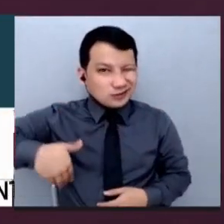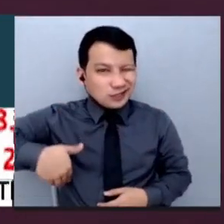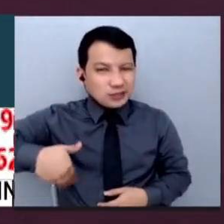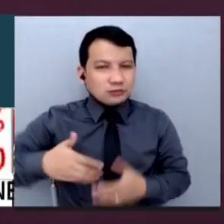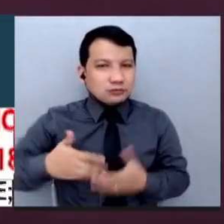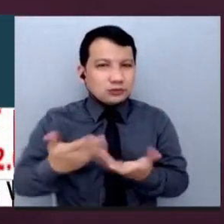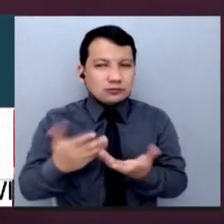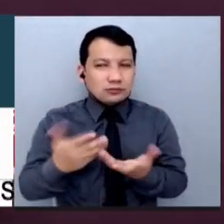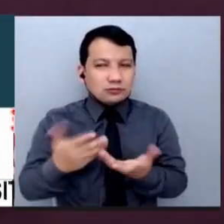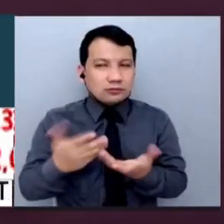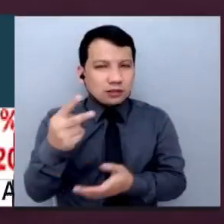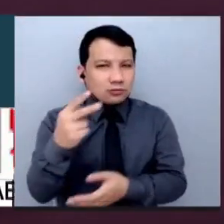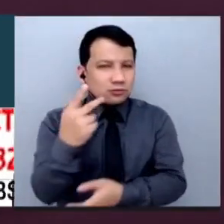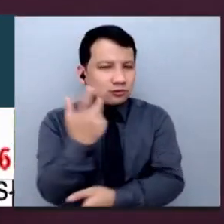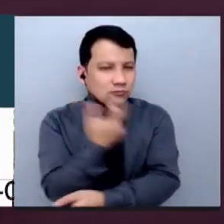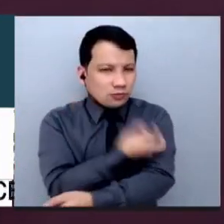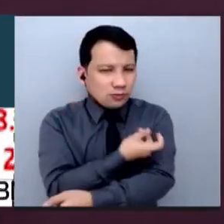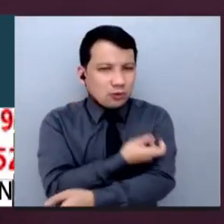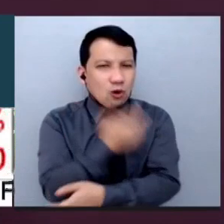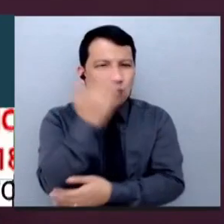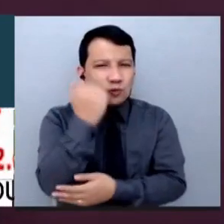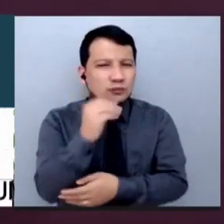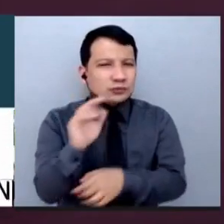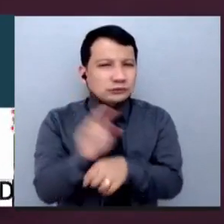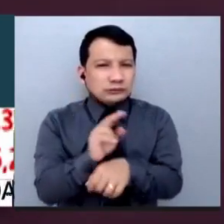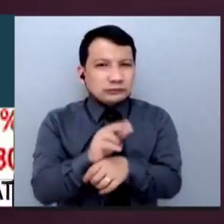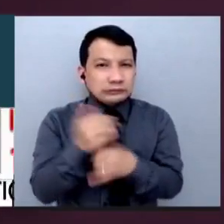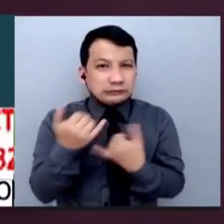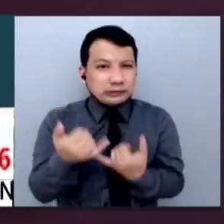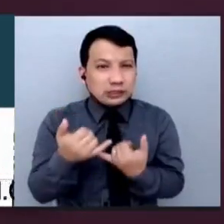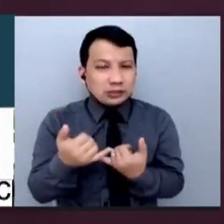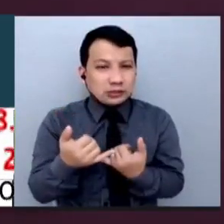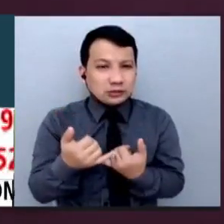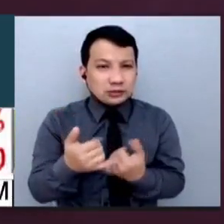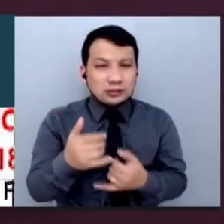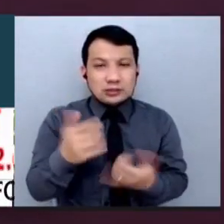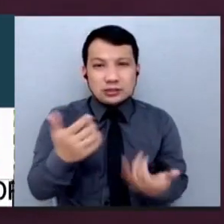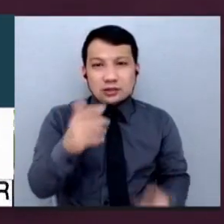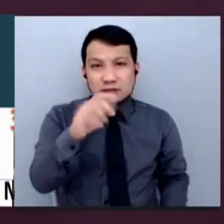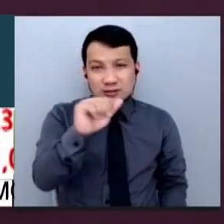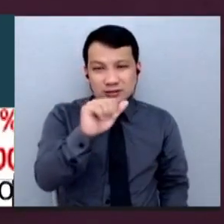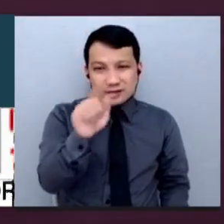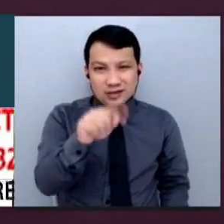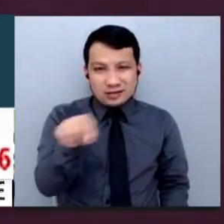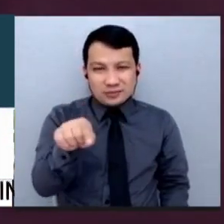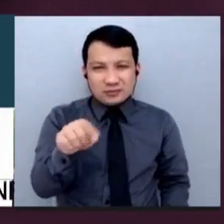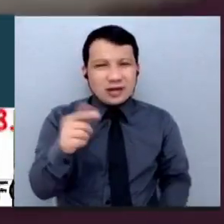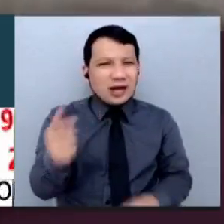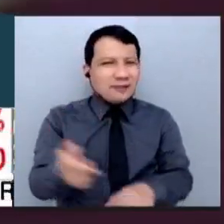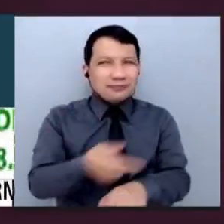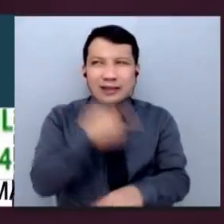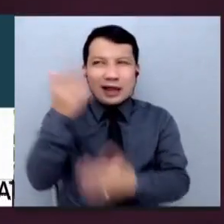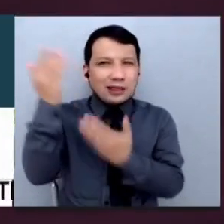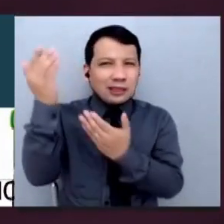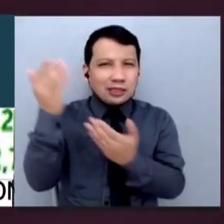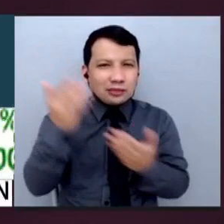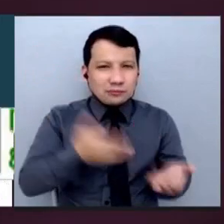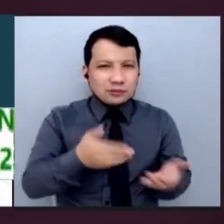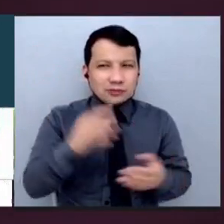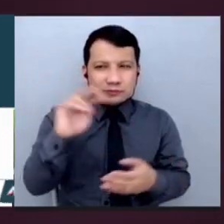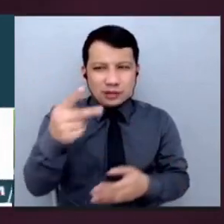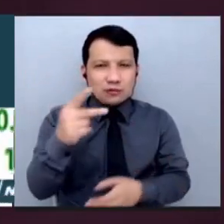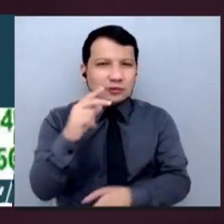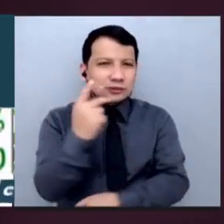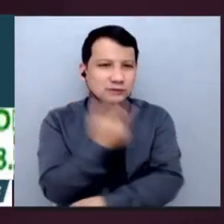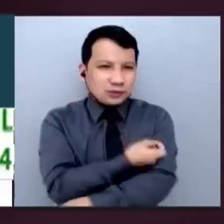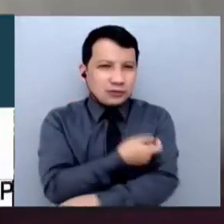second doses kasi yung ginagamit natin ngayon is yung AstraZeneca, no, na medyo mahaba yung second dose. And